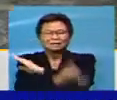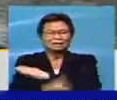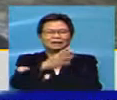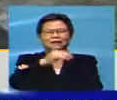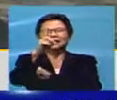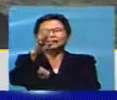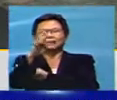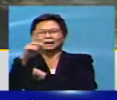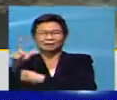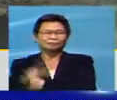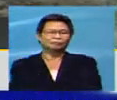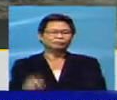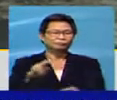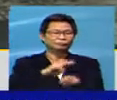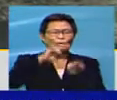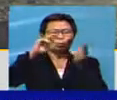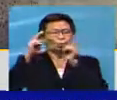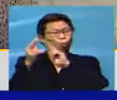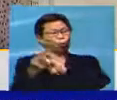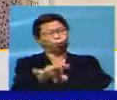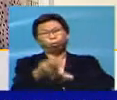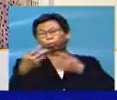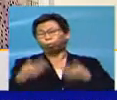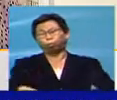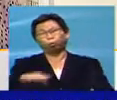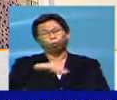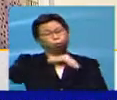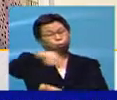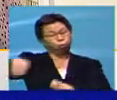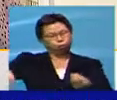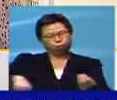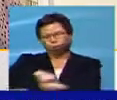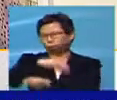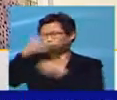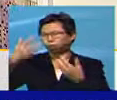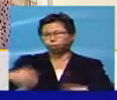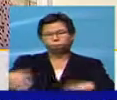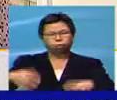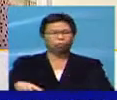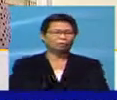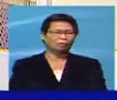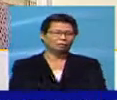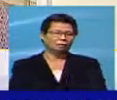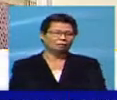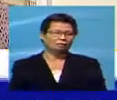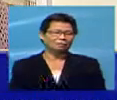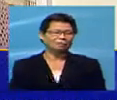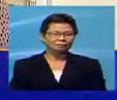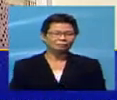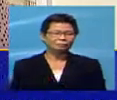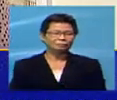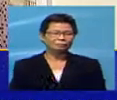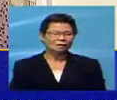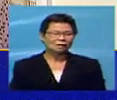Kuala Lumpur. Perubahan yang amat besar sekali dan memang orang kata satu penguatan untuk kita punya Perdana